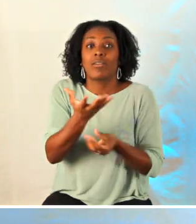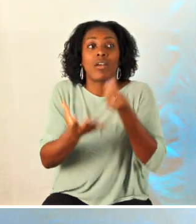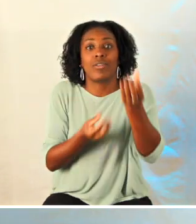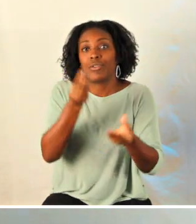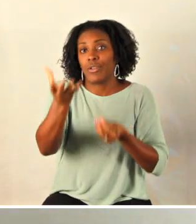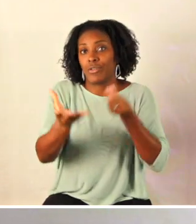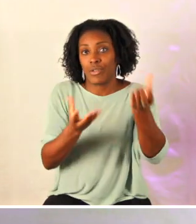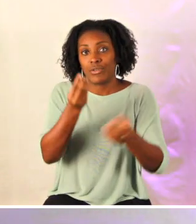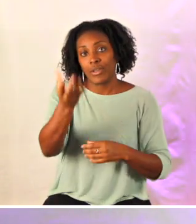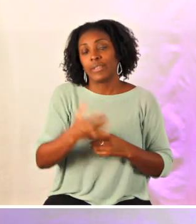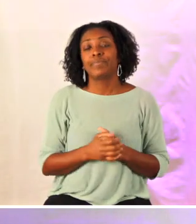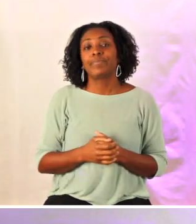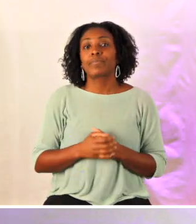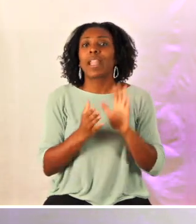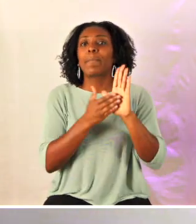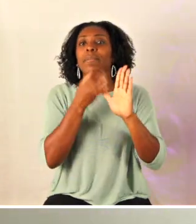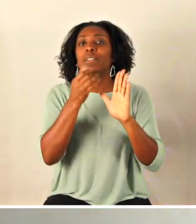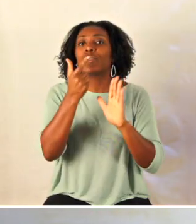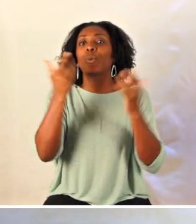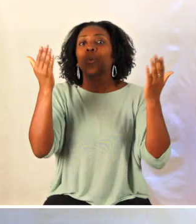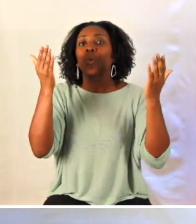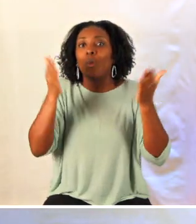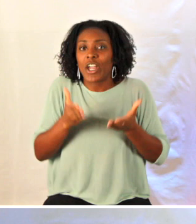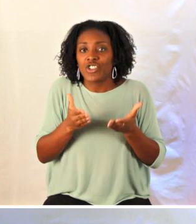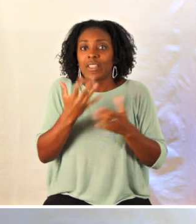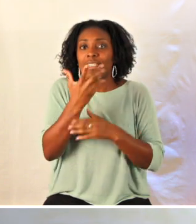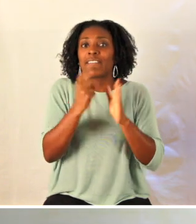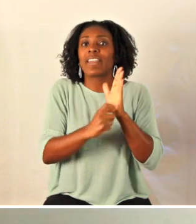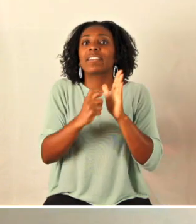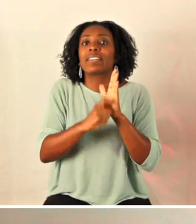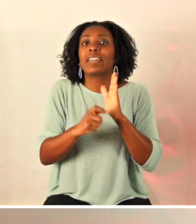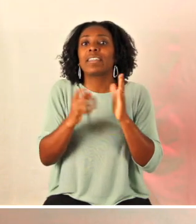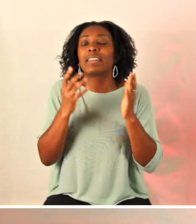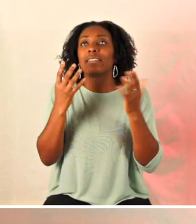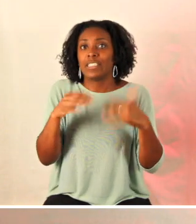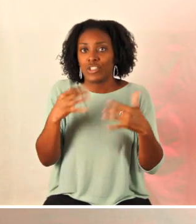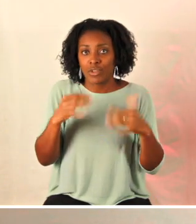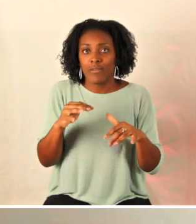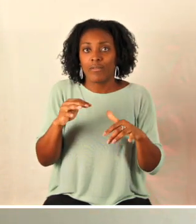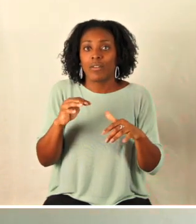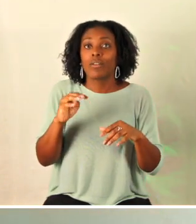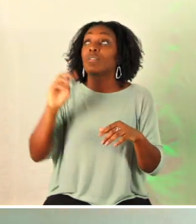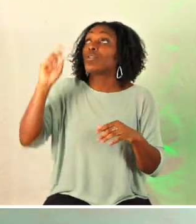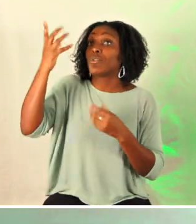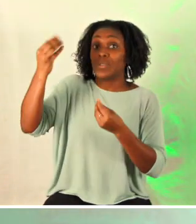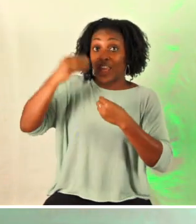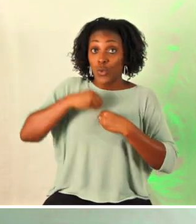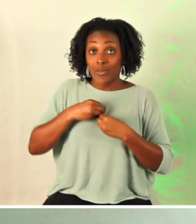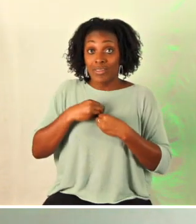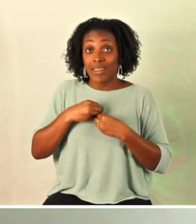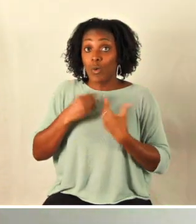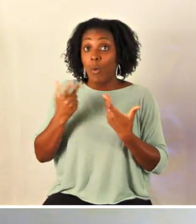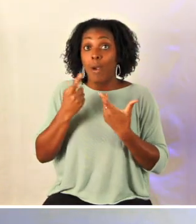La Bible nous dit dans 2 Corinthiens 5, 19, « Il a mis en nous la parole de la réconciliation. » Donc en toi comme en